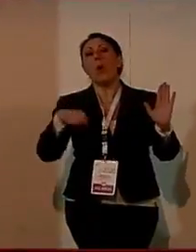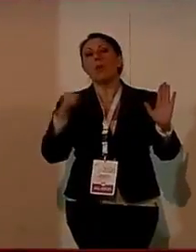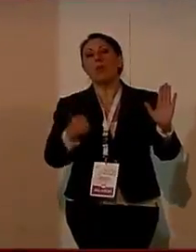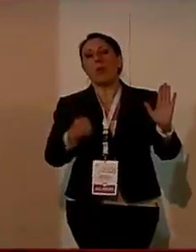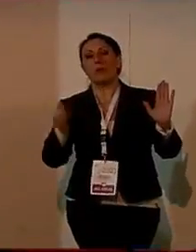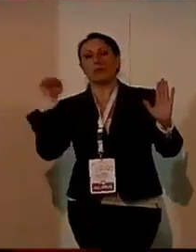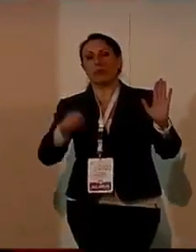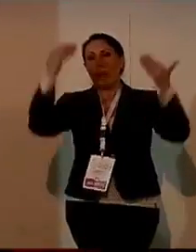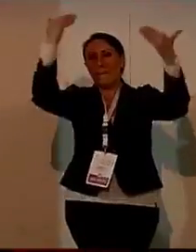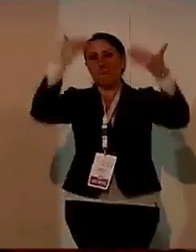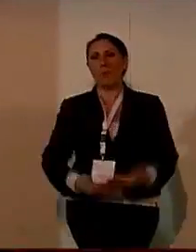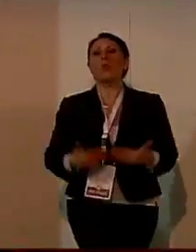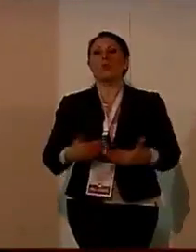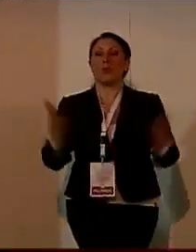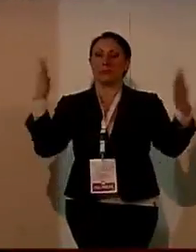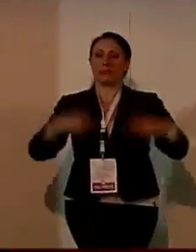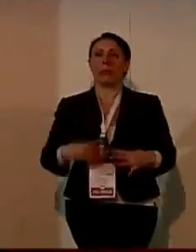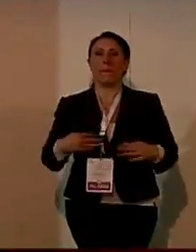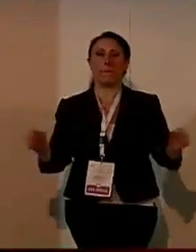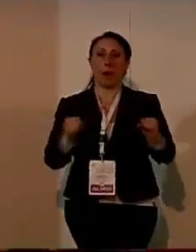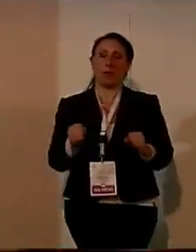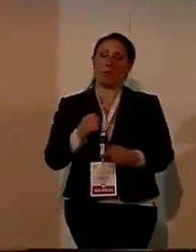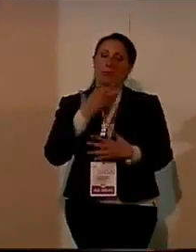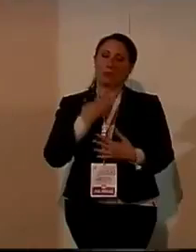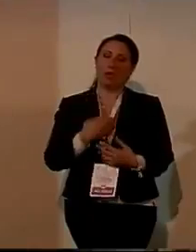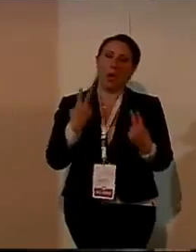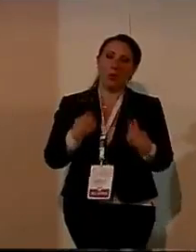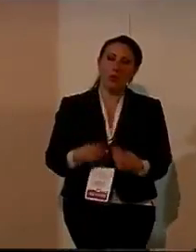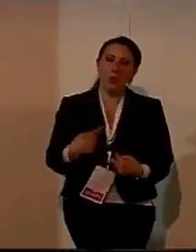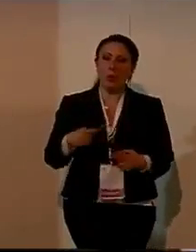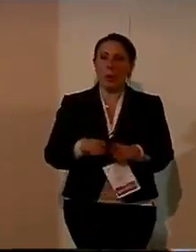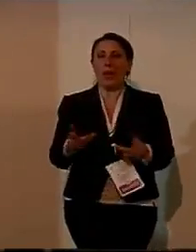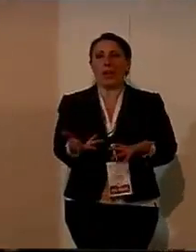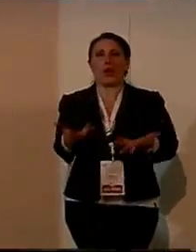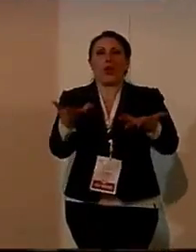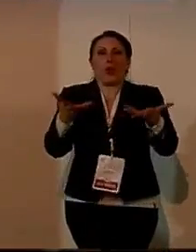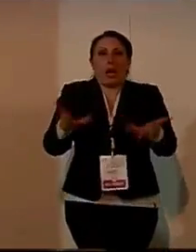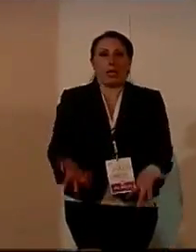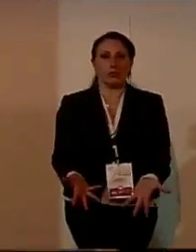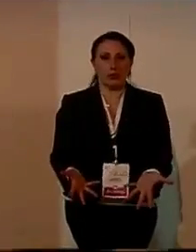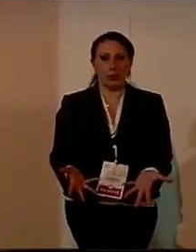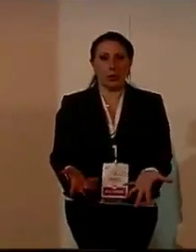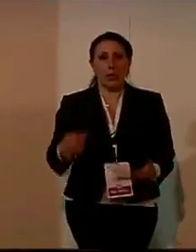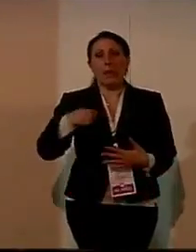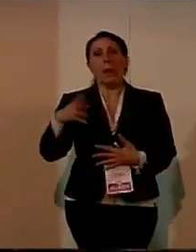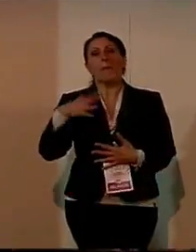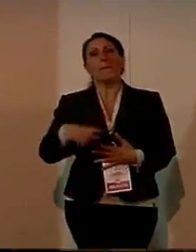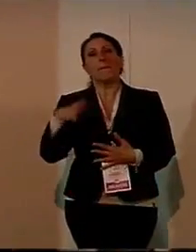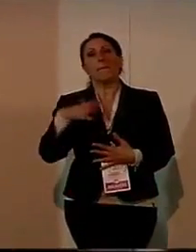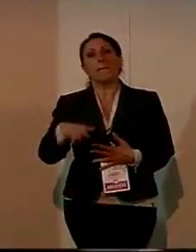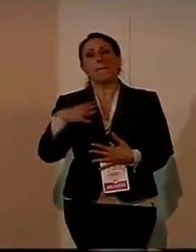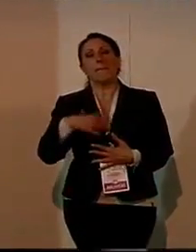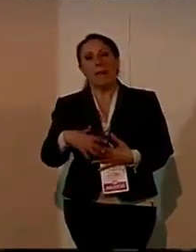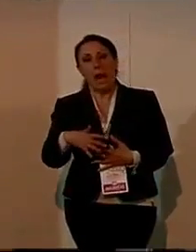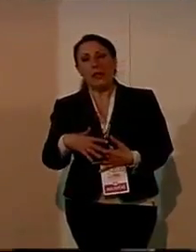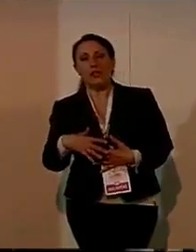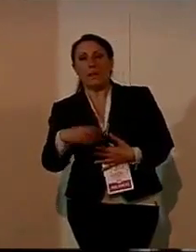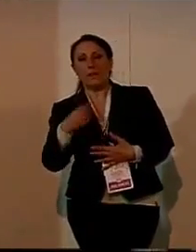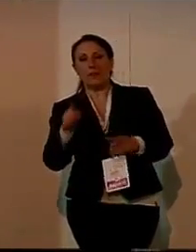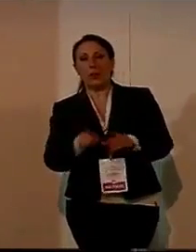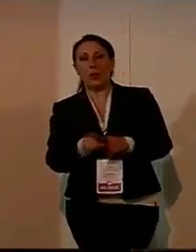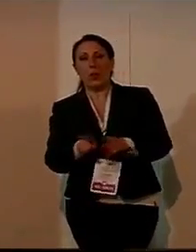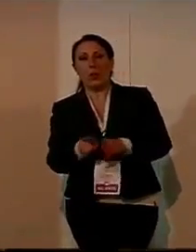abbattere il muro della paura e della delusione con un atto di coraggio a me deve piace dire con l'eresia di un